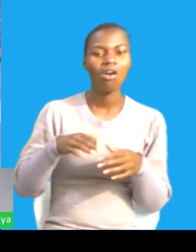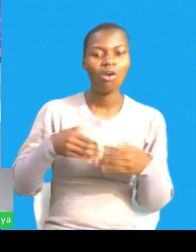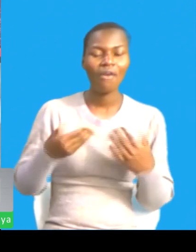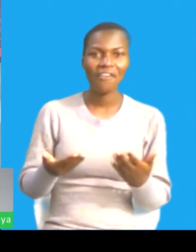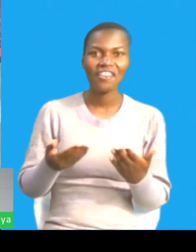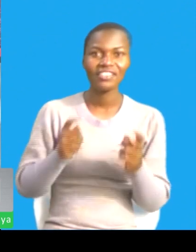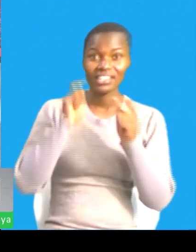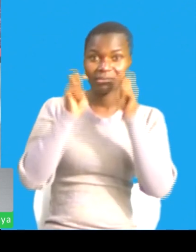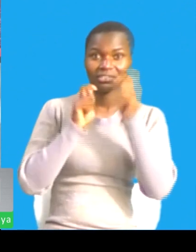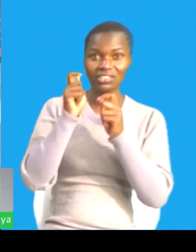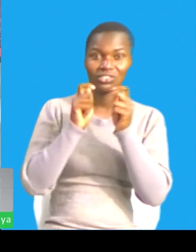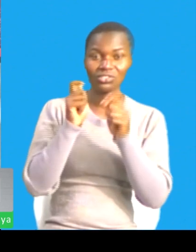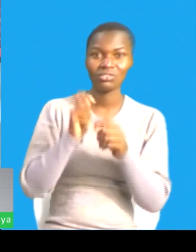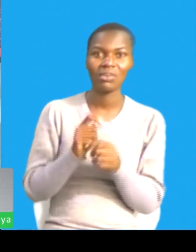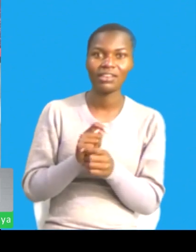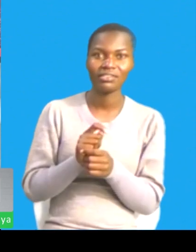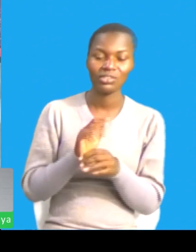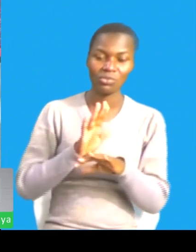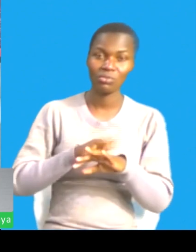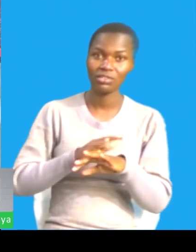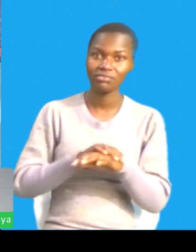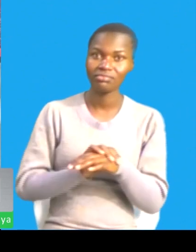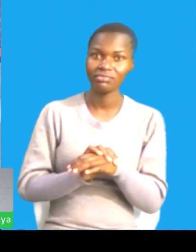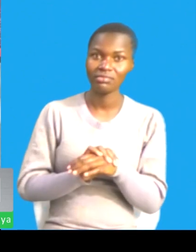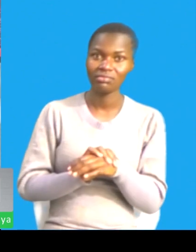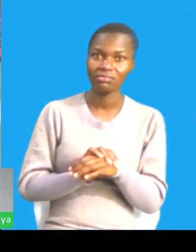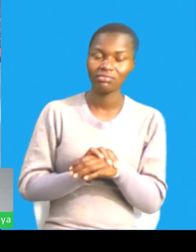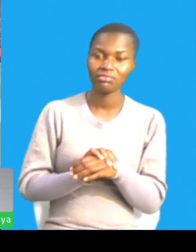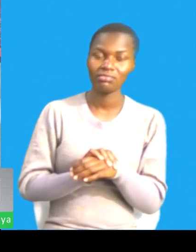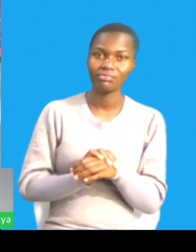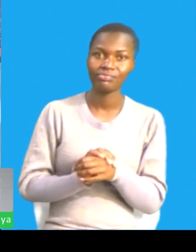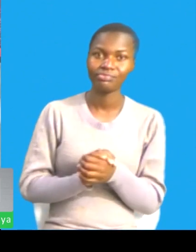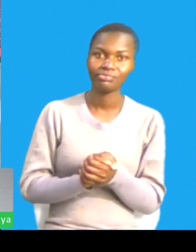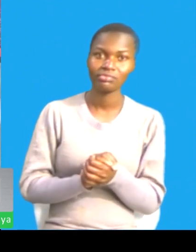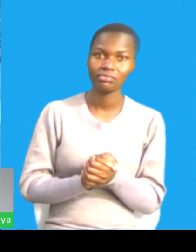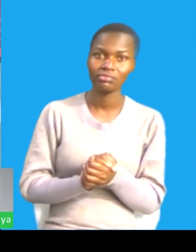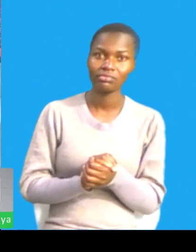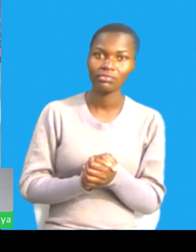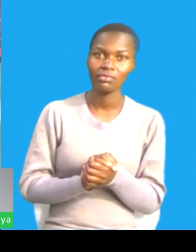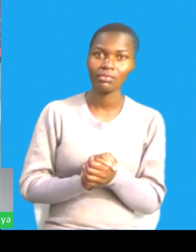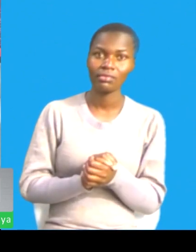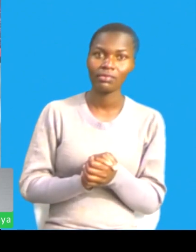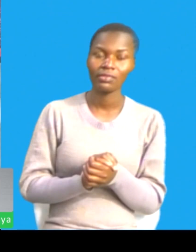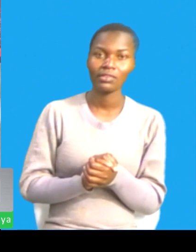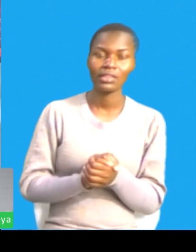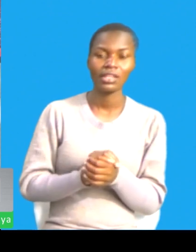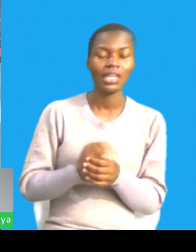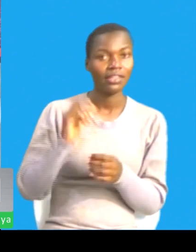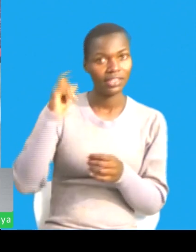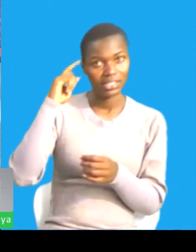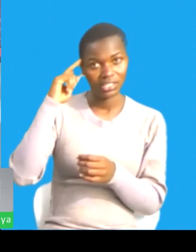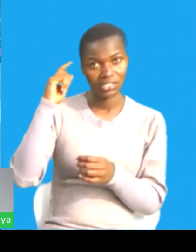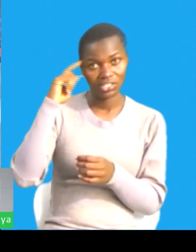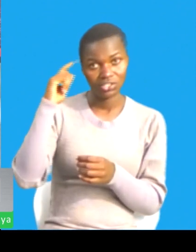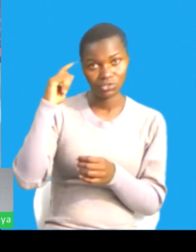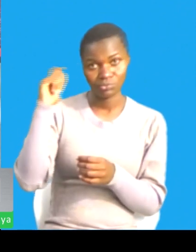unique? You'd say unaweza sema zilikuwa unique ama rowdy for that matter. The issue here is this, Jonah.